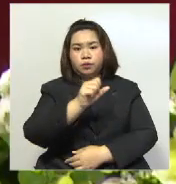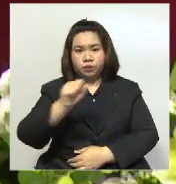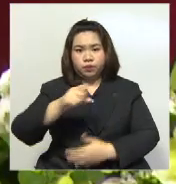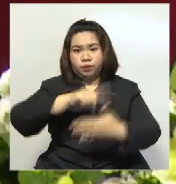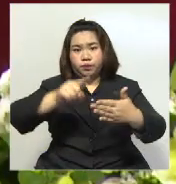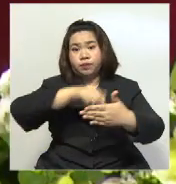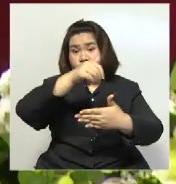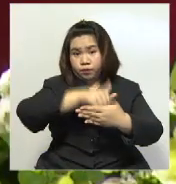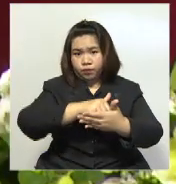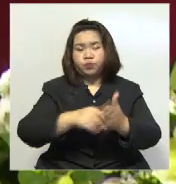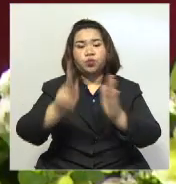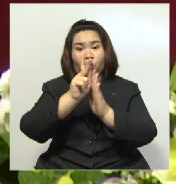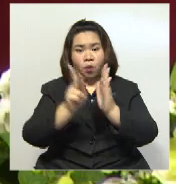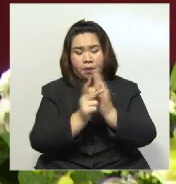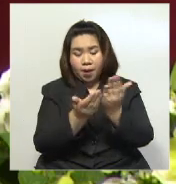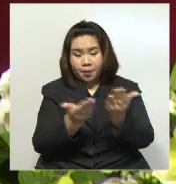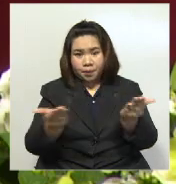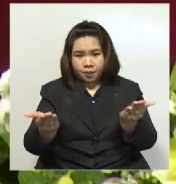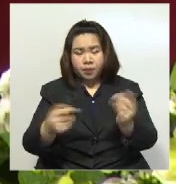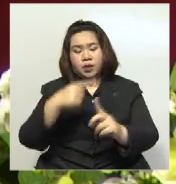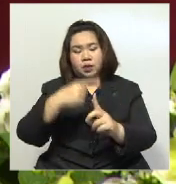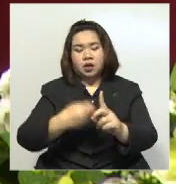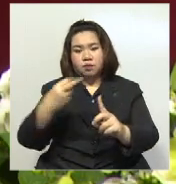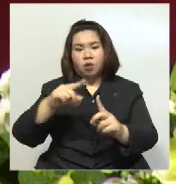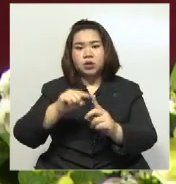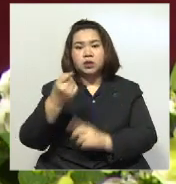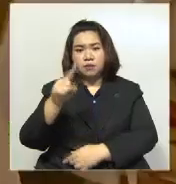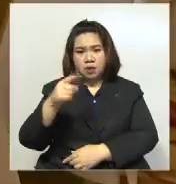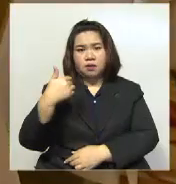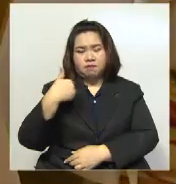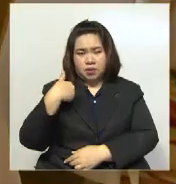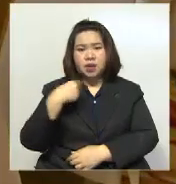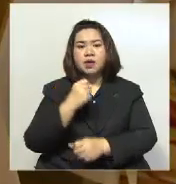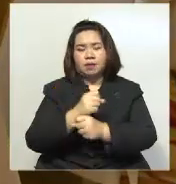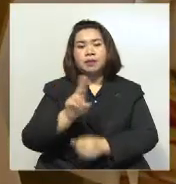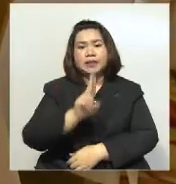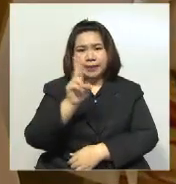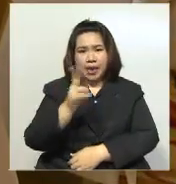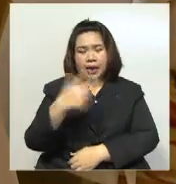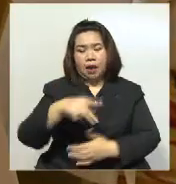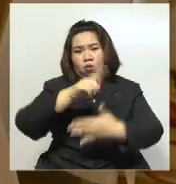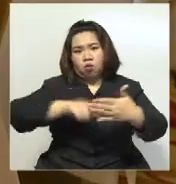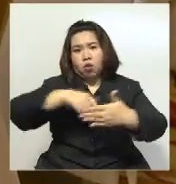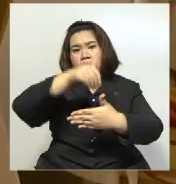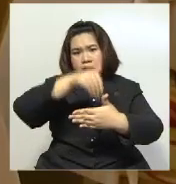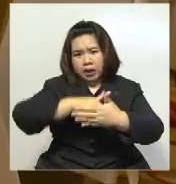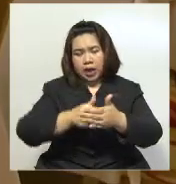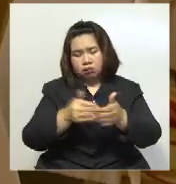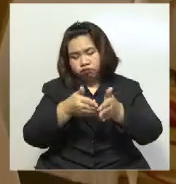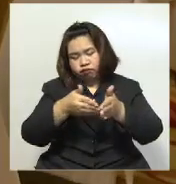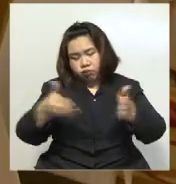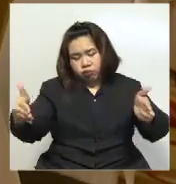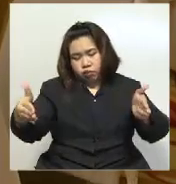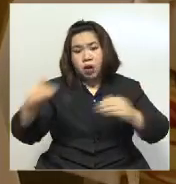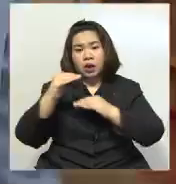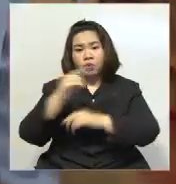กฎหมายลูกจะมีผลบังคับใช้ในวันที่11ธันวาคมนะคะแล้วก็จะมีการจัดการเลือกตั้งภายใน